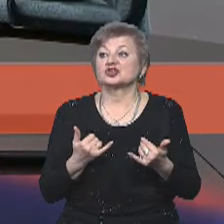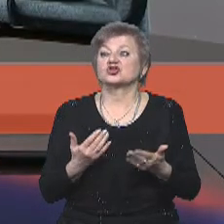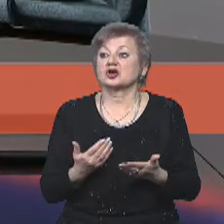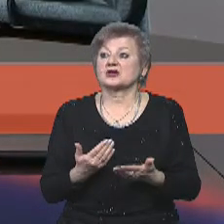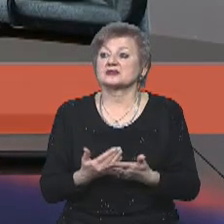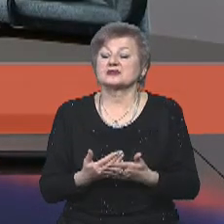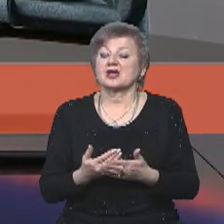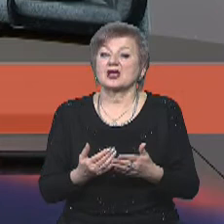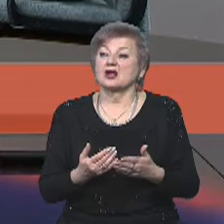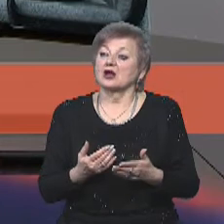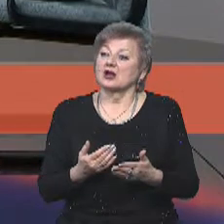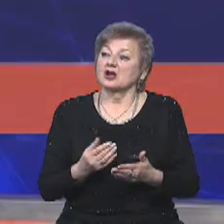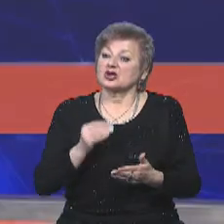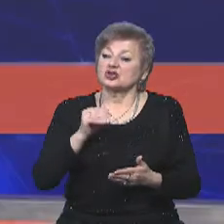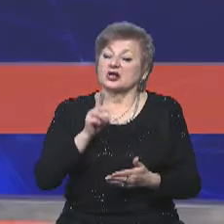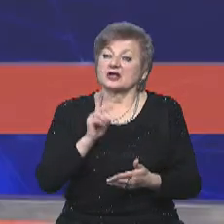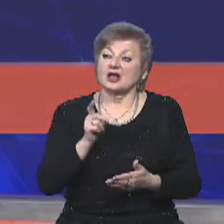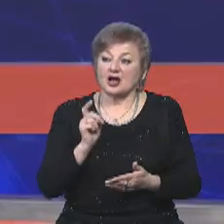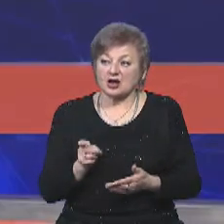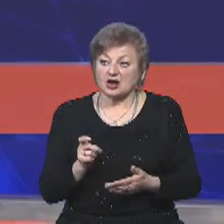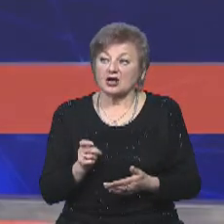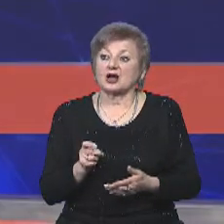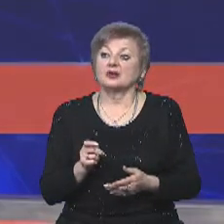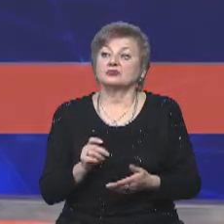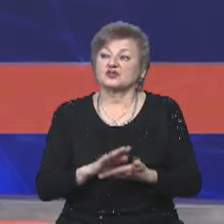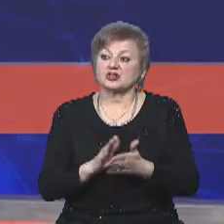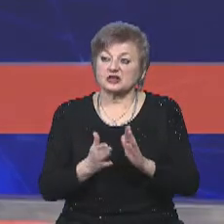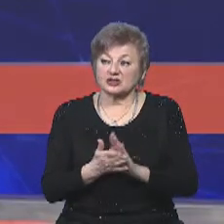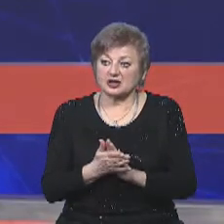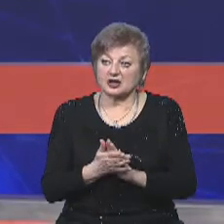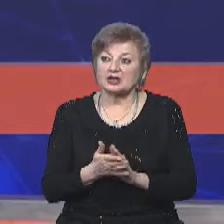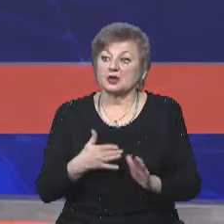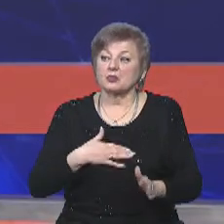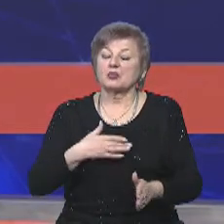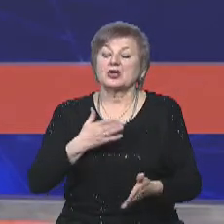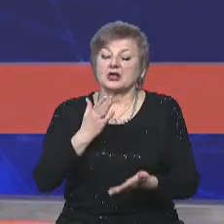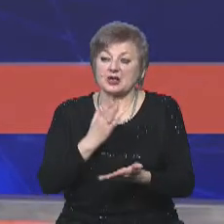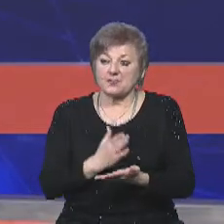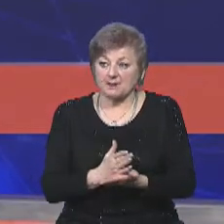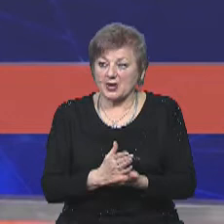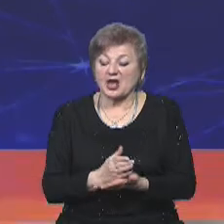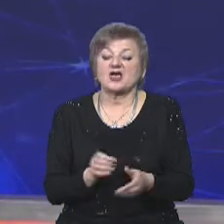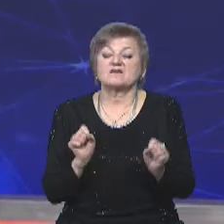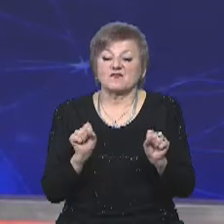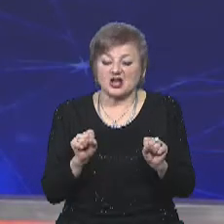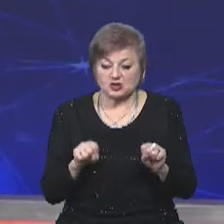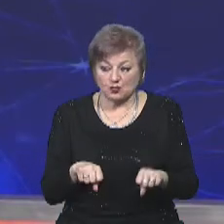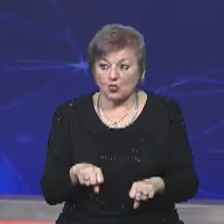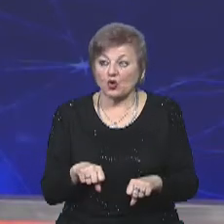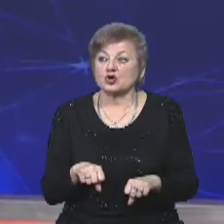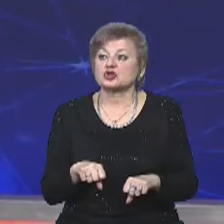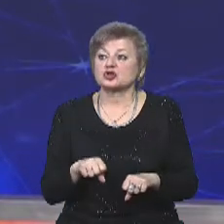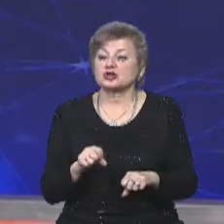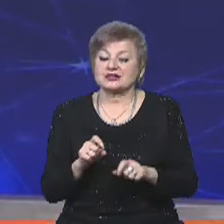законодательства ЖКХ. И сегодняшнее состояние дел таково, что мы действительно имеем возможность и имеем